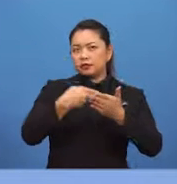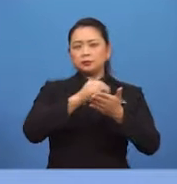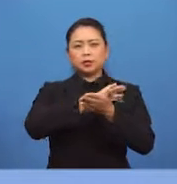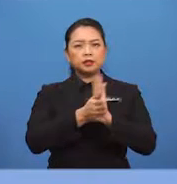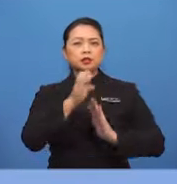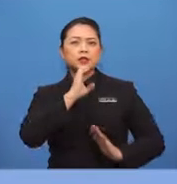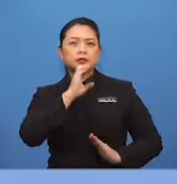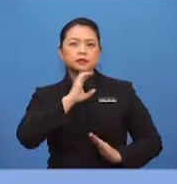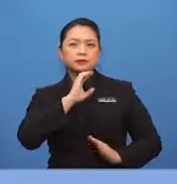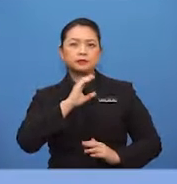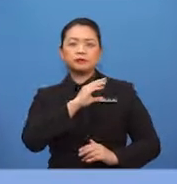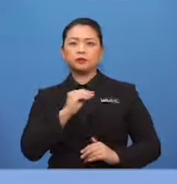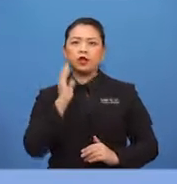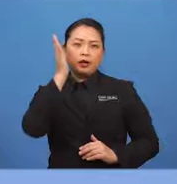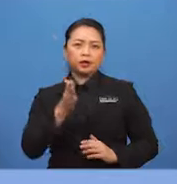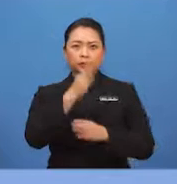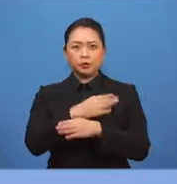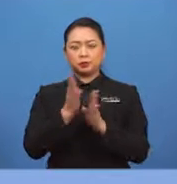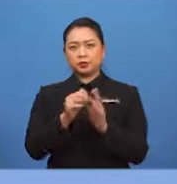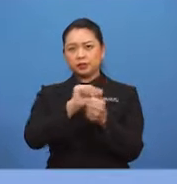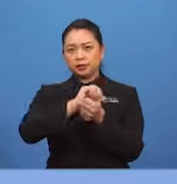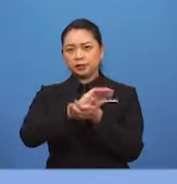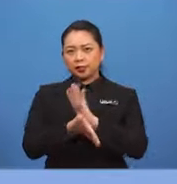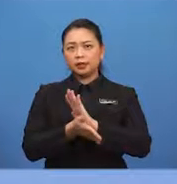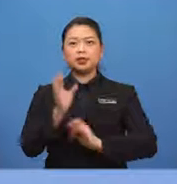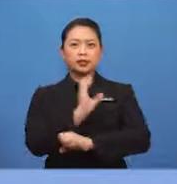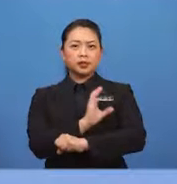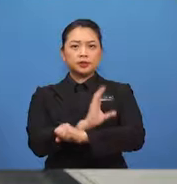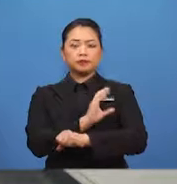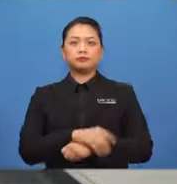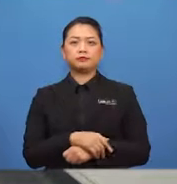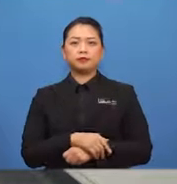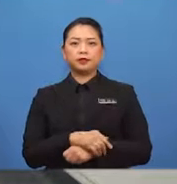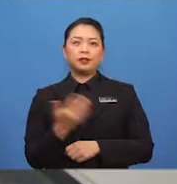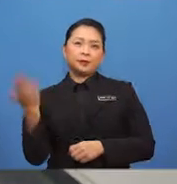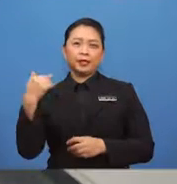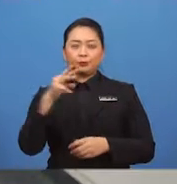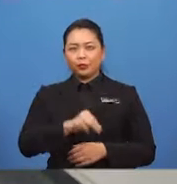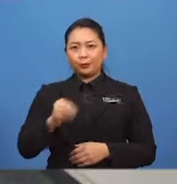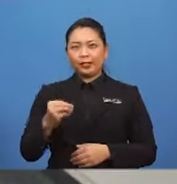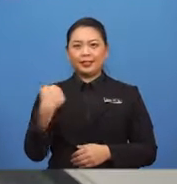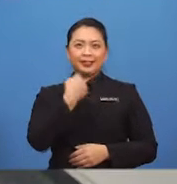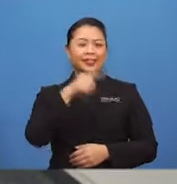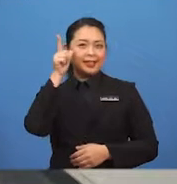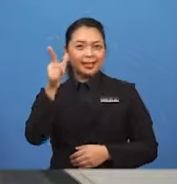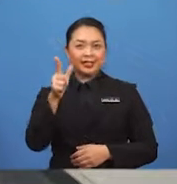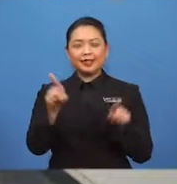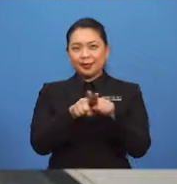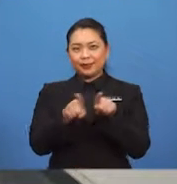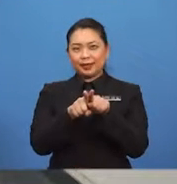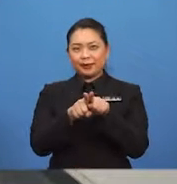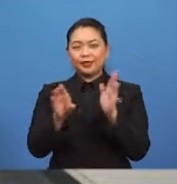ia menjadi cecair dan akan dibentuk menjadi kaca. Mari murid-murid kita lihat